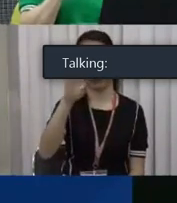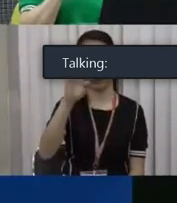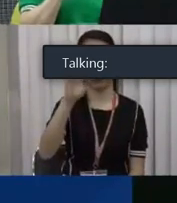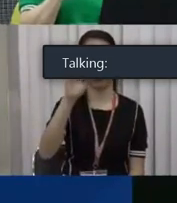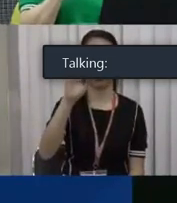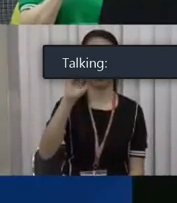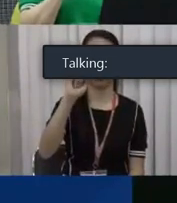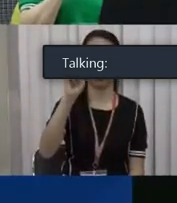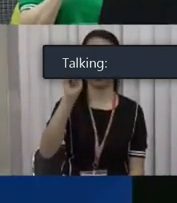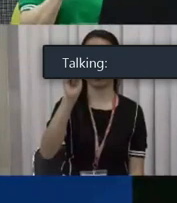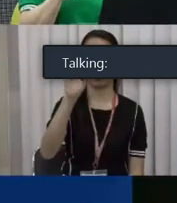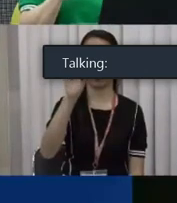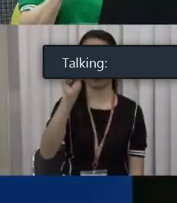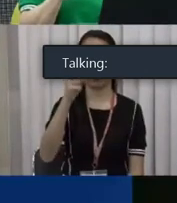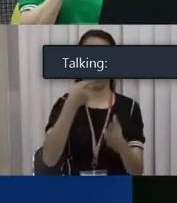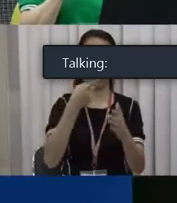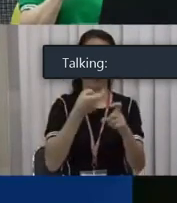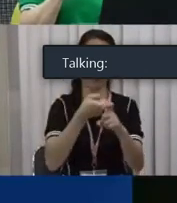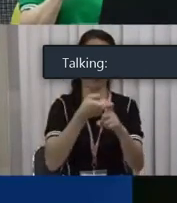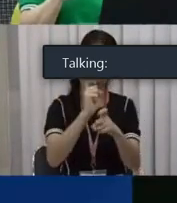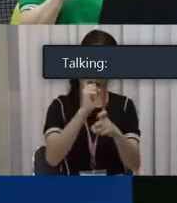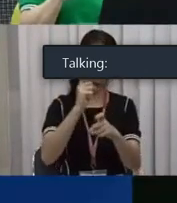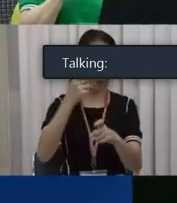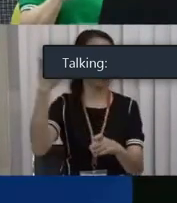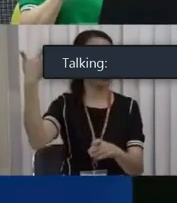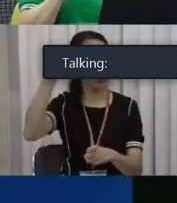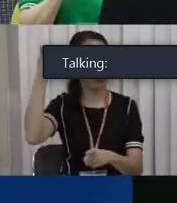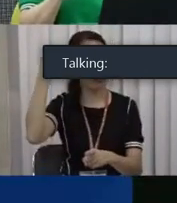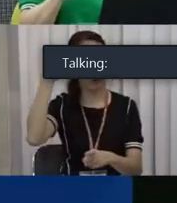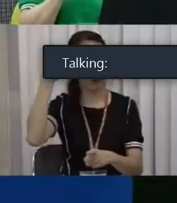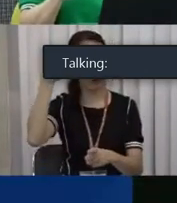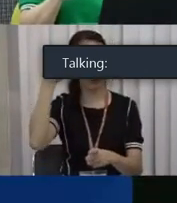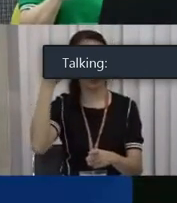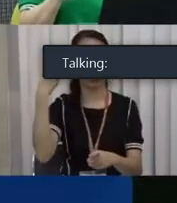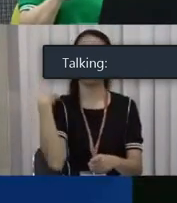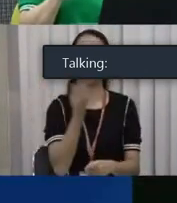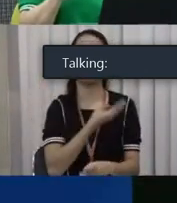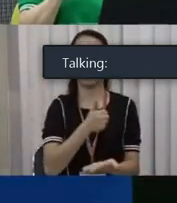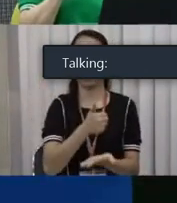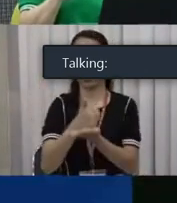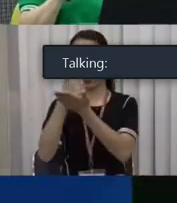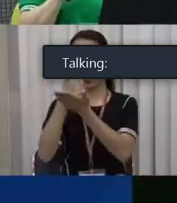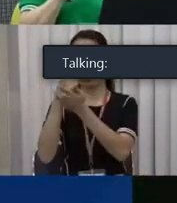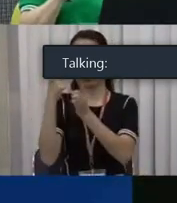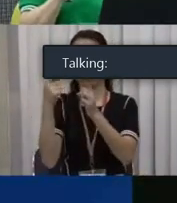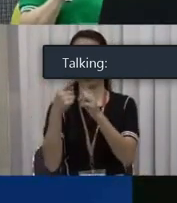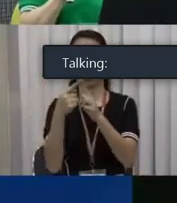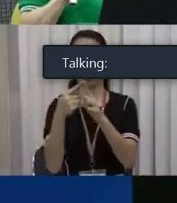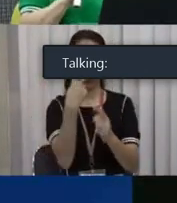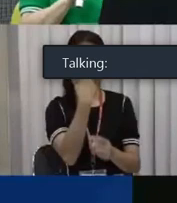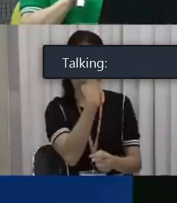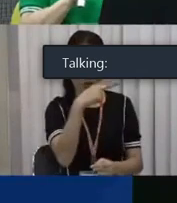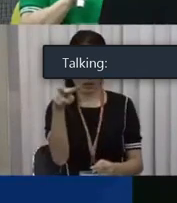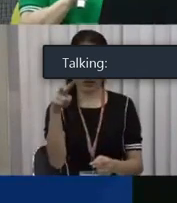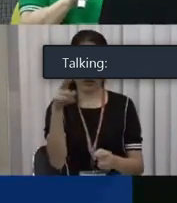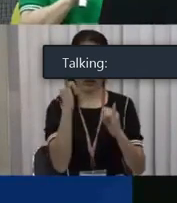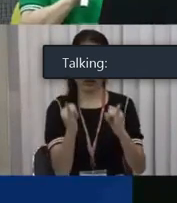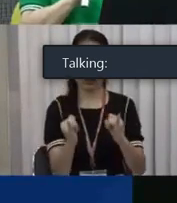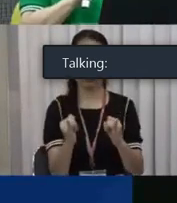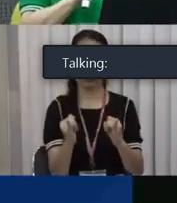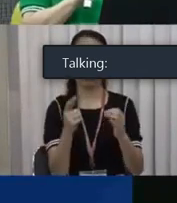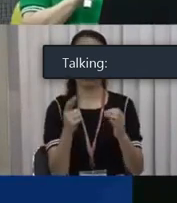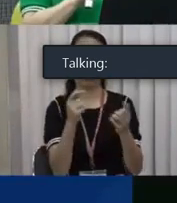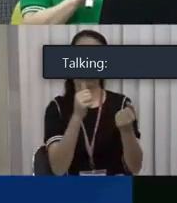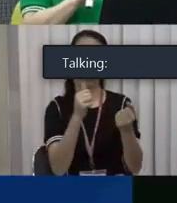sa gobyerno. Nitabang po ta sa pag-monitor nga kini ilahag yun nga